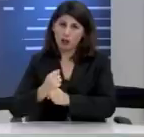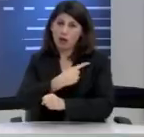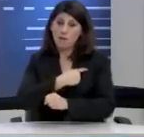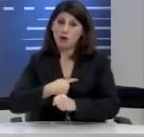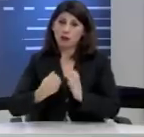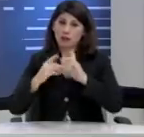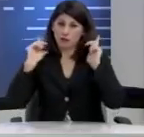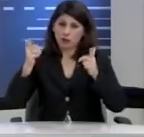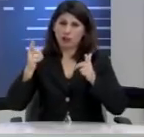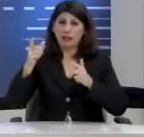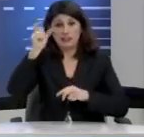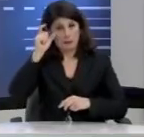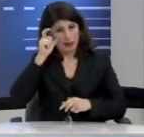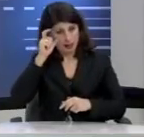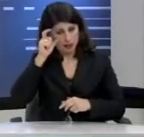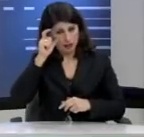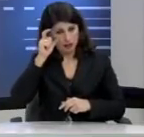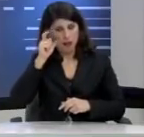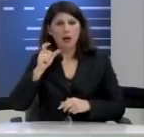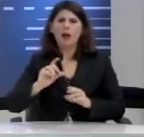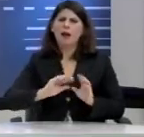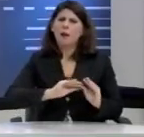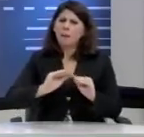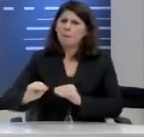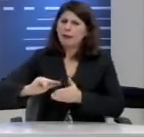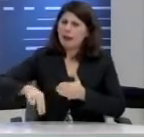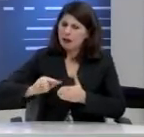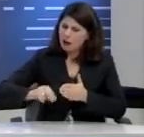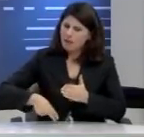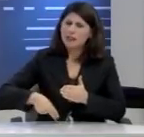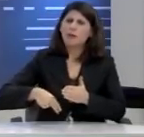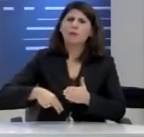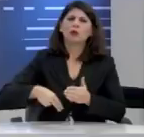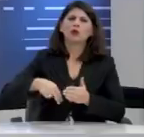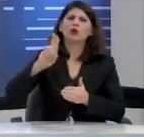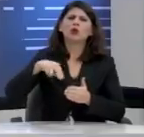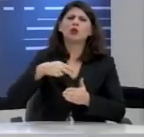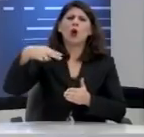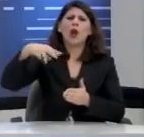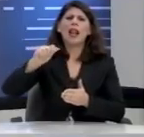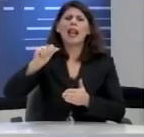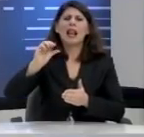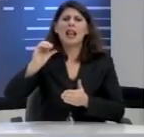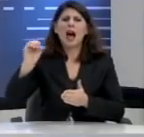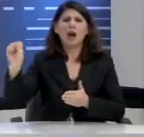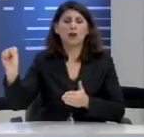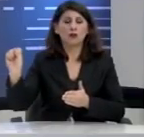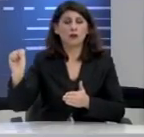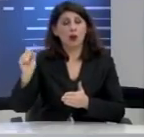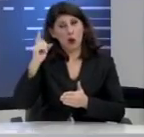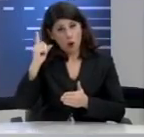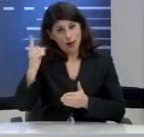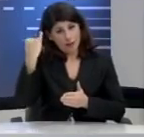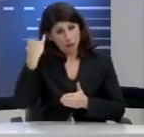αρχηγός της Νέας Δημοκρατίας ήταν ο κ. Σαμαράς, με τις μεταγραφές από το κόμμα του Λαϊκού Ορθόδοξου Συναγερμού, σήμερα ο ένας είναι αντιπρόεδρος, ο άλλος κεντρικός